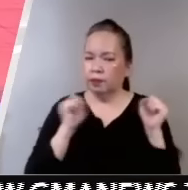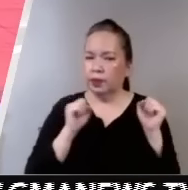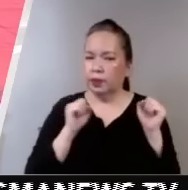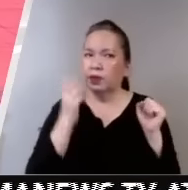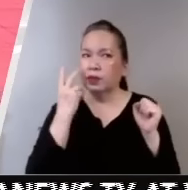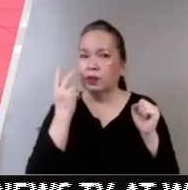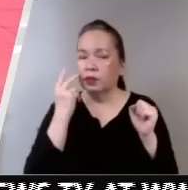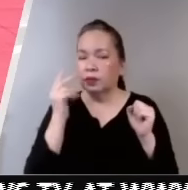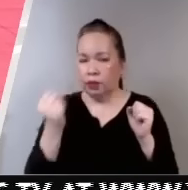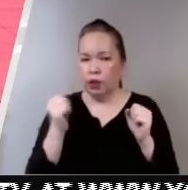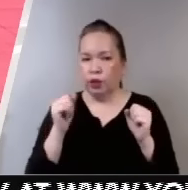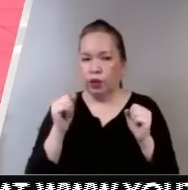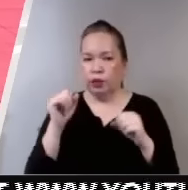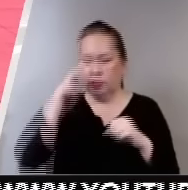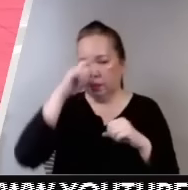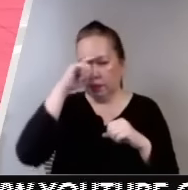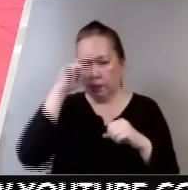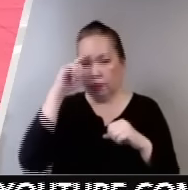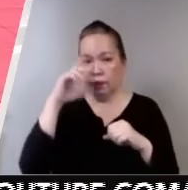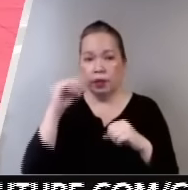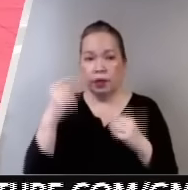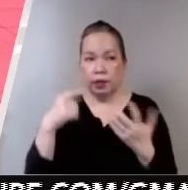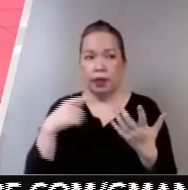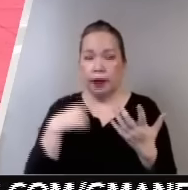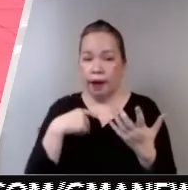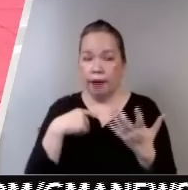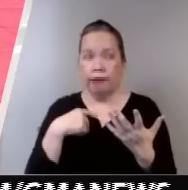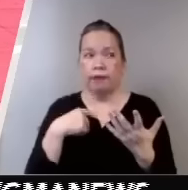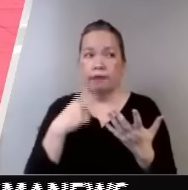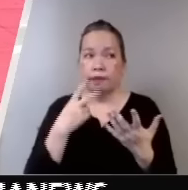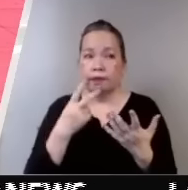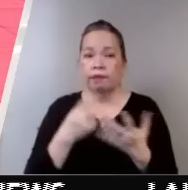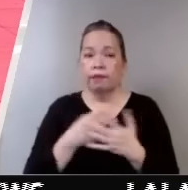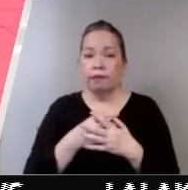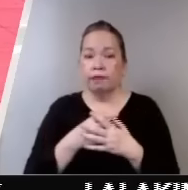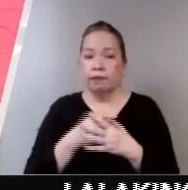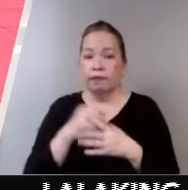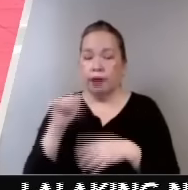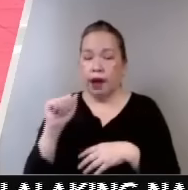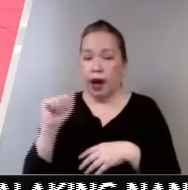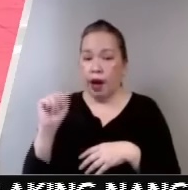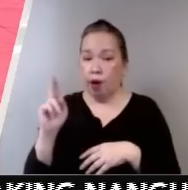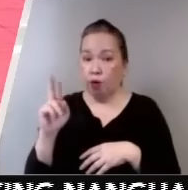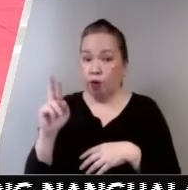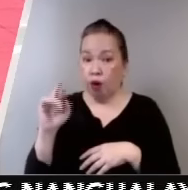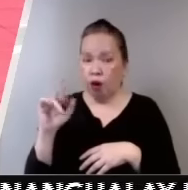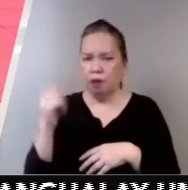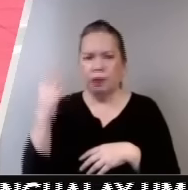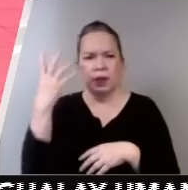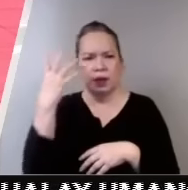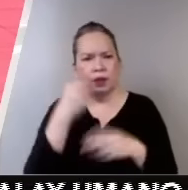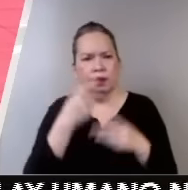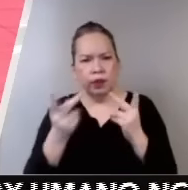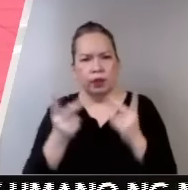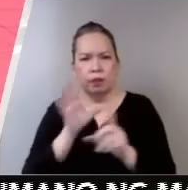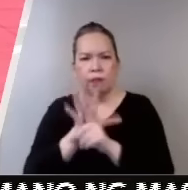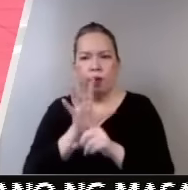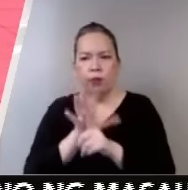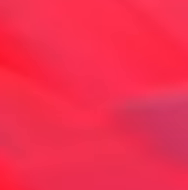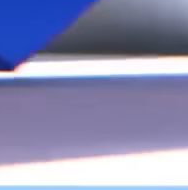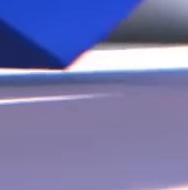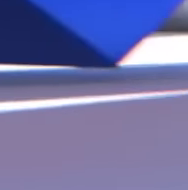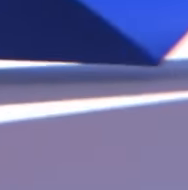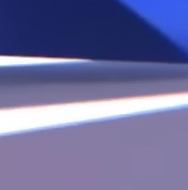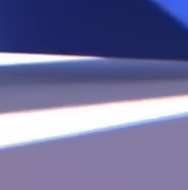Aurora naman, may picture-perfect view kaya dinarayo ng mga turista. Tara't maglibot sa pagtuto ni Raffy